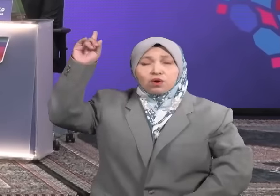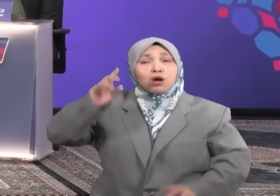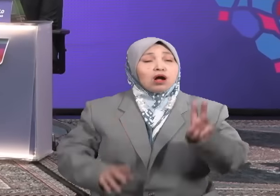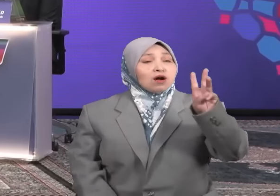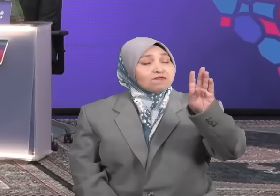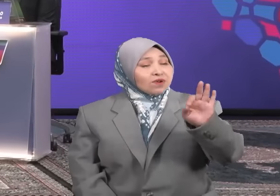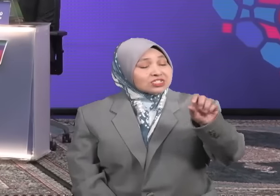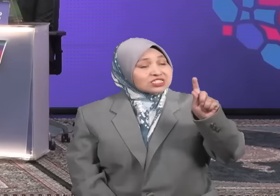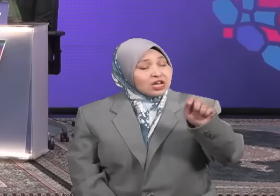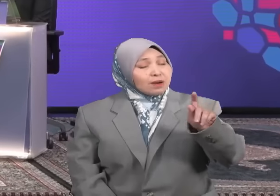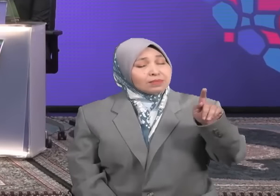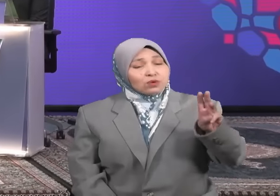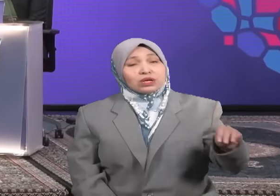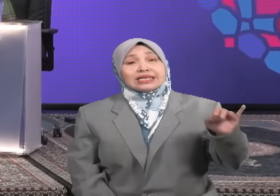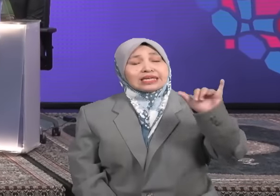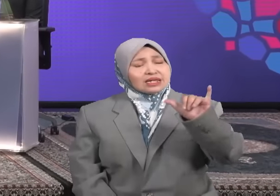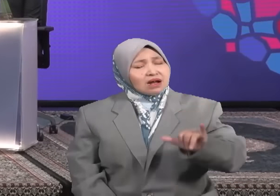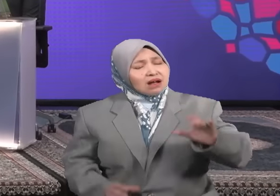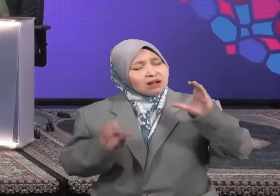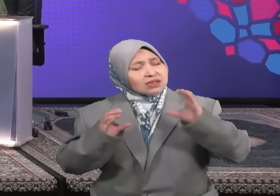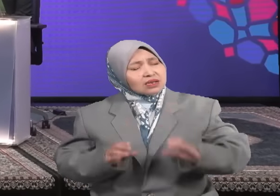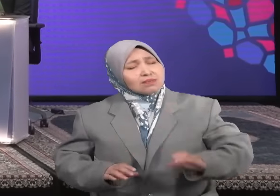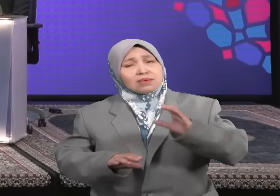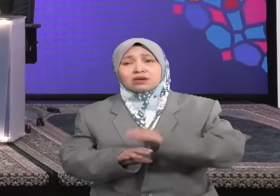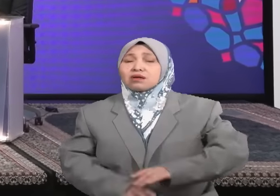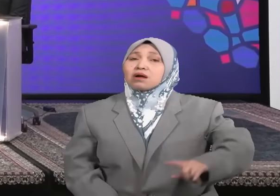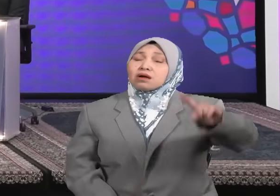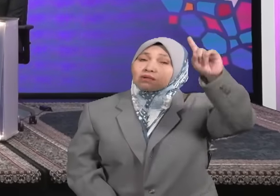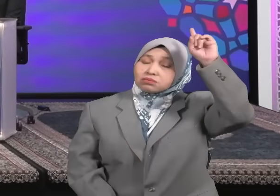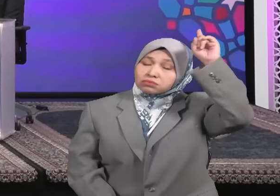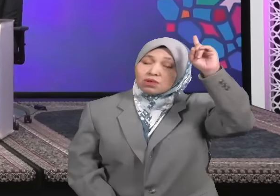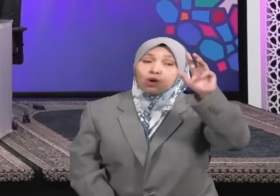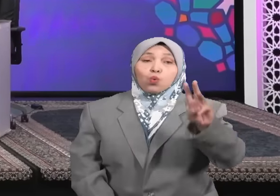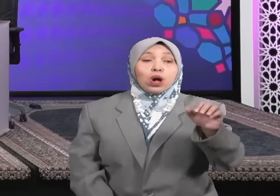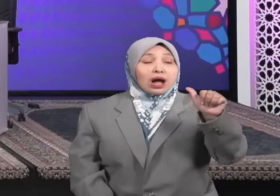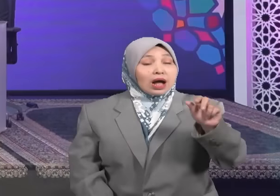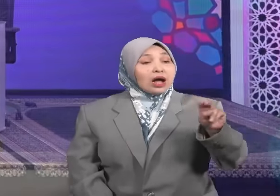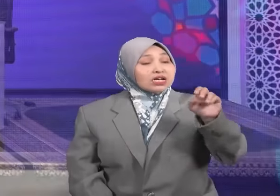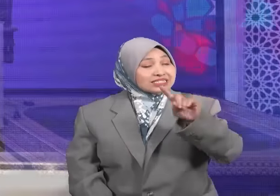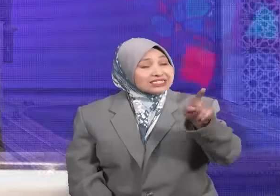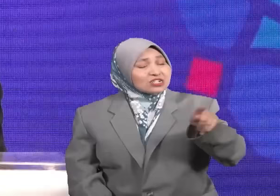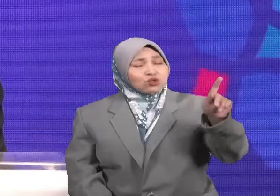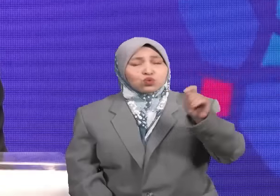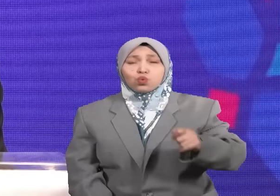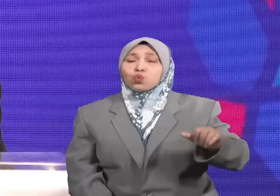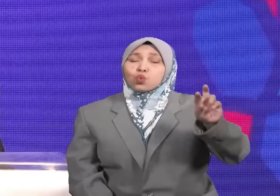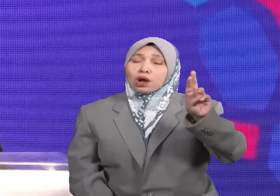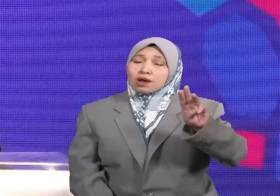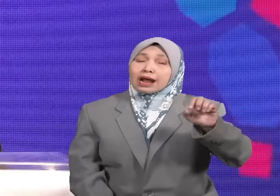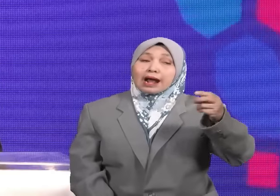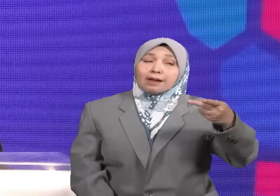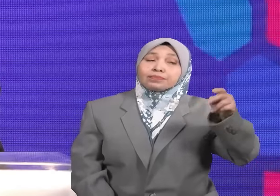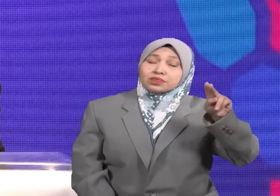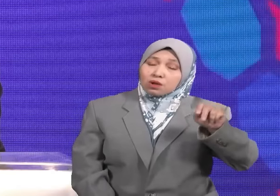فاستمعوا يهدينا الله وأنصتوا يرحمنا الله